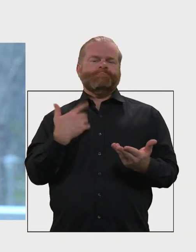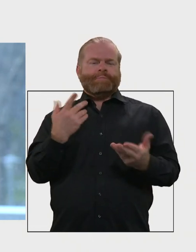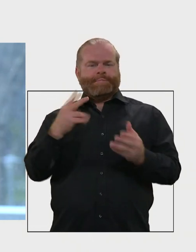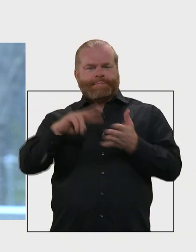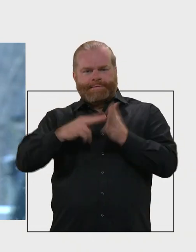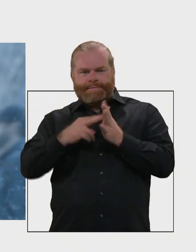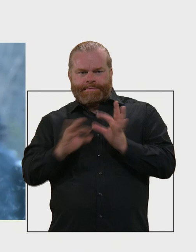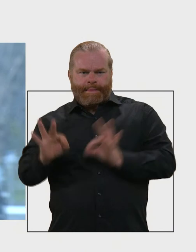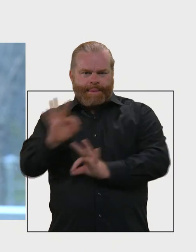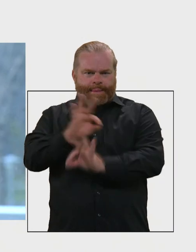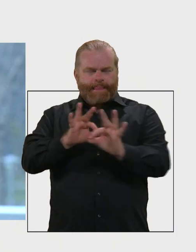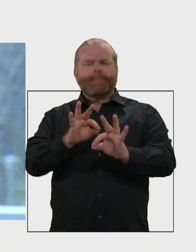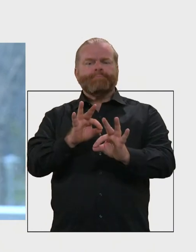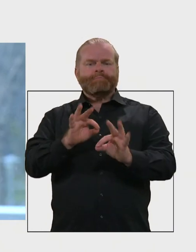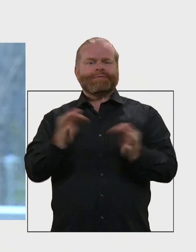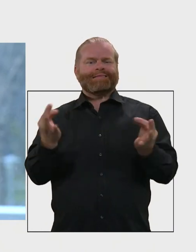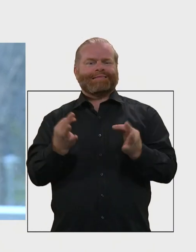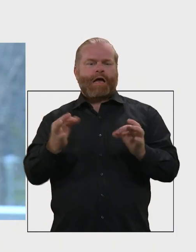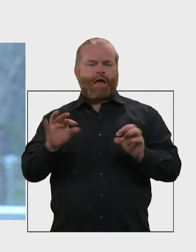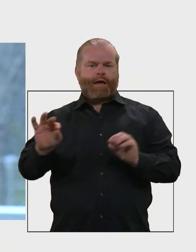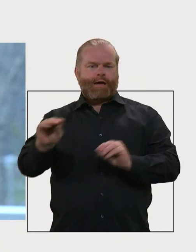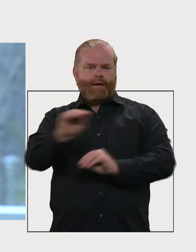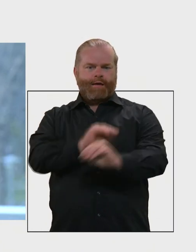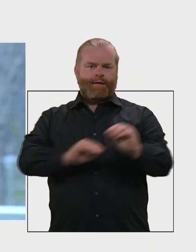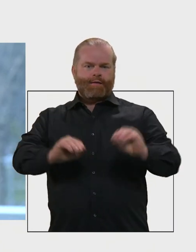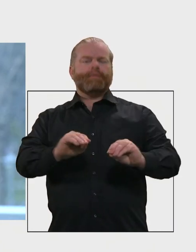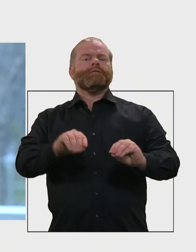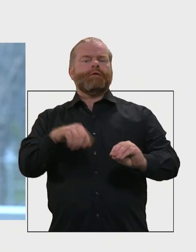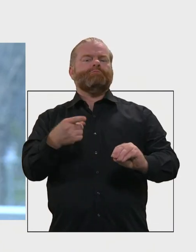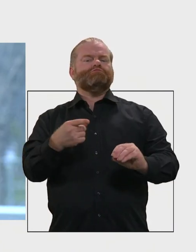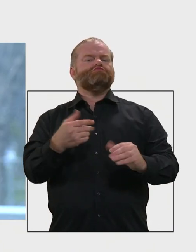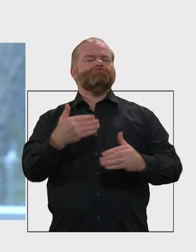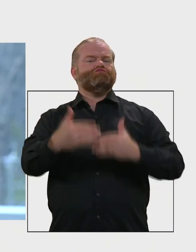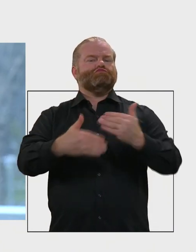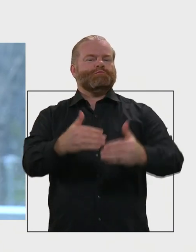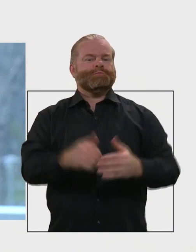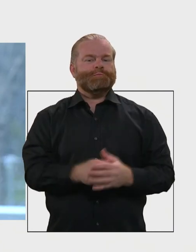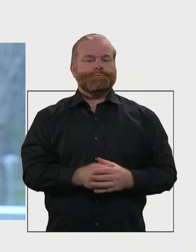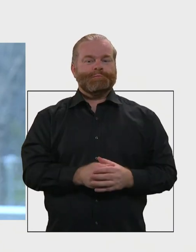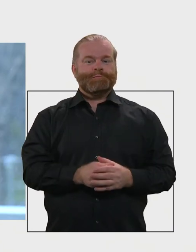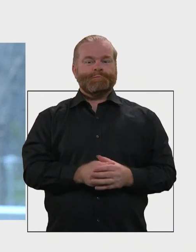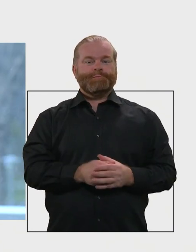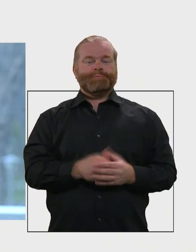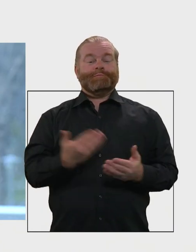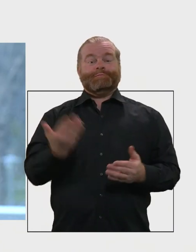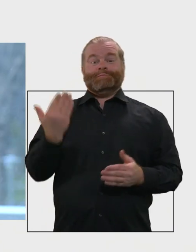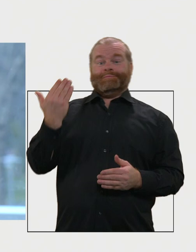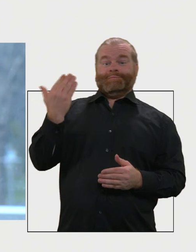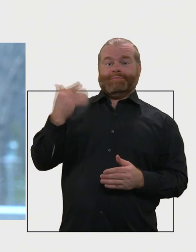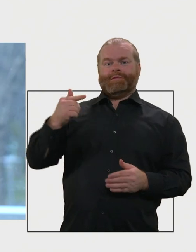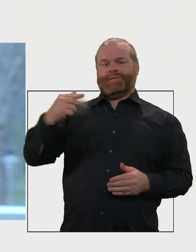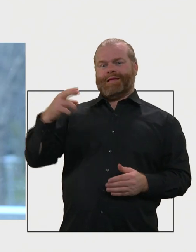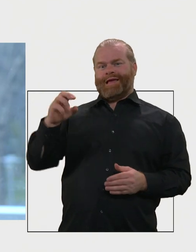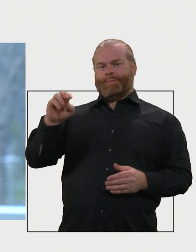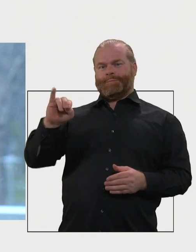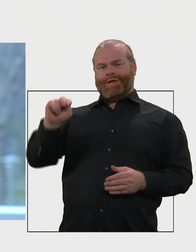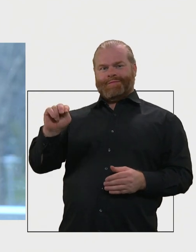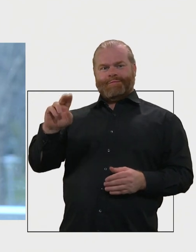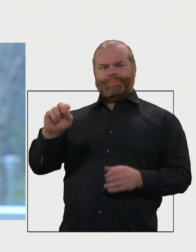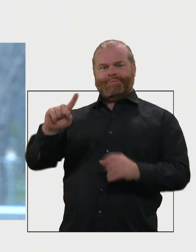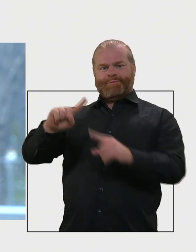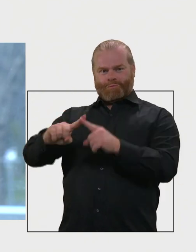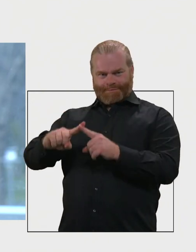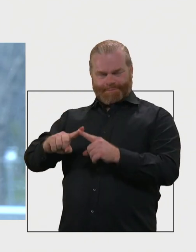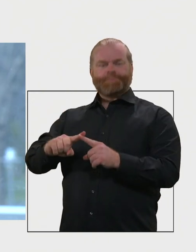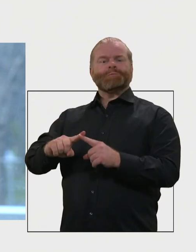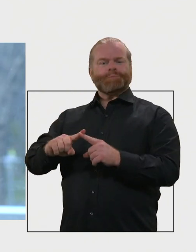deswegen kann man ganz gut so Sachen adaptieren, die für Gesang sind. Und ich fand, es hat sich sehr angeboten. Erstmal liebe ich das